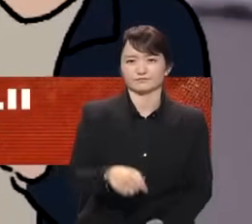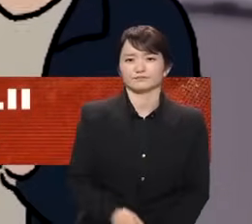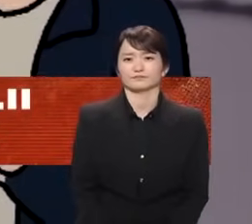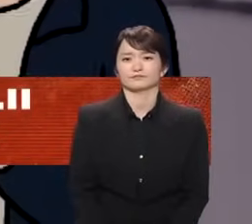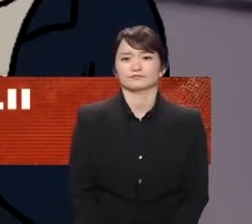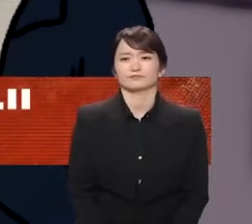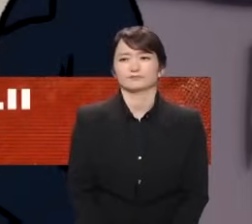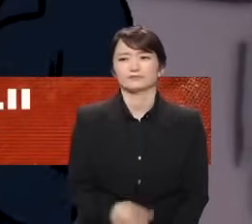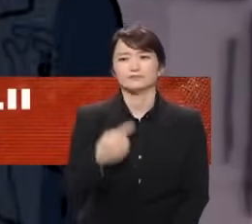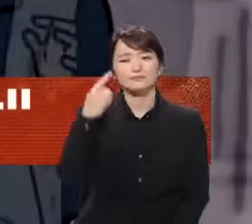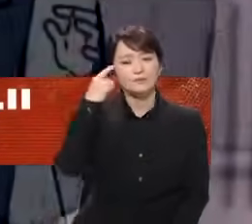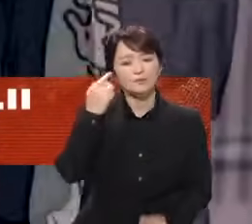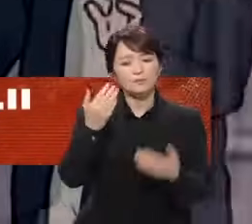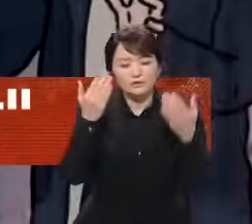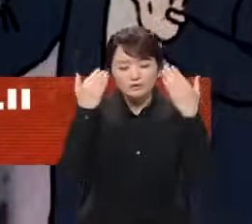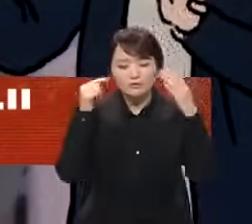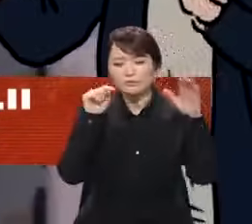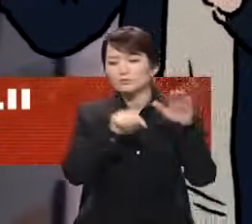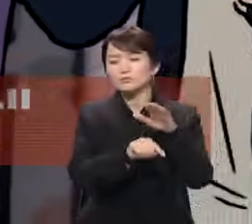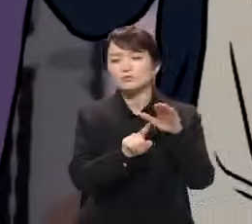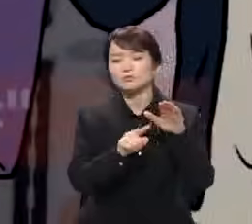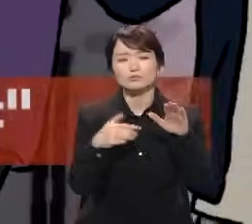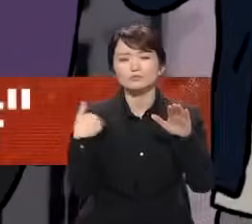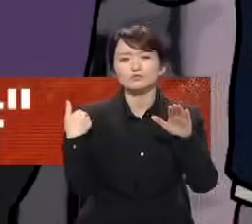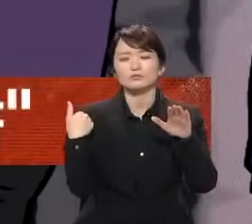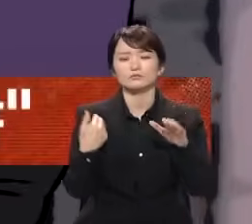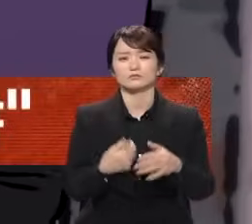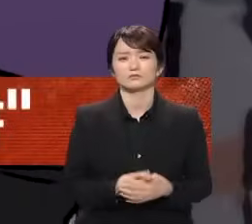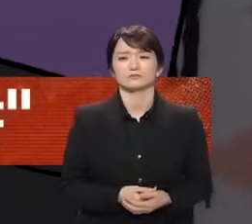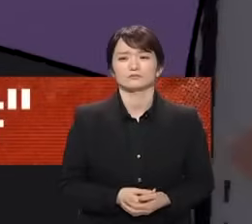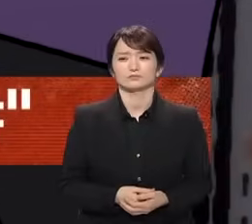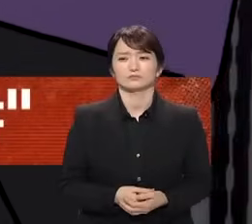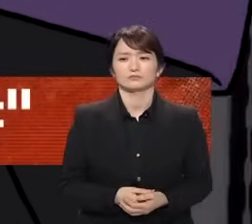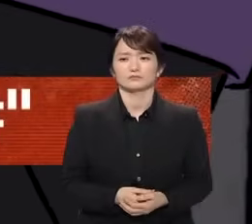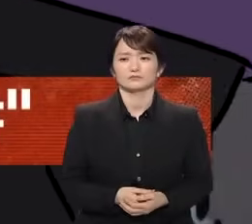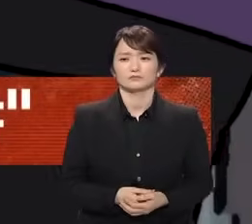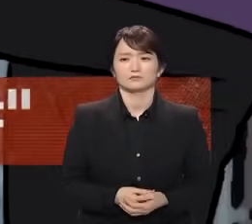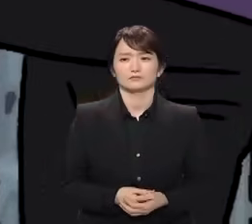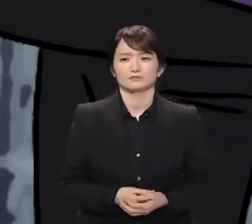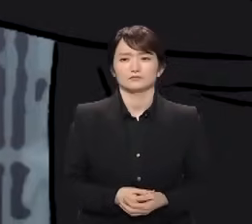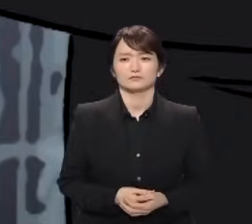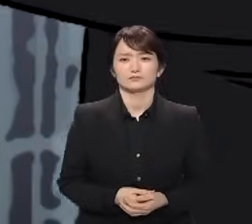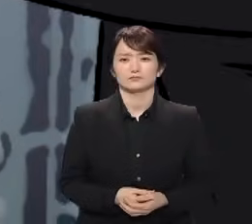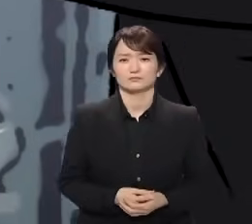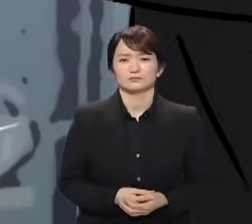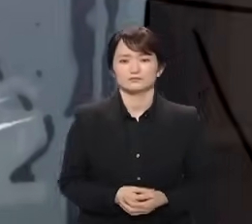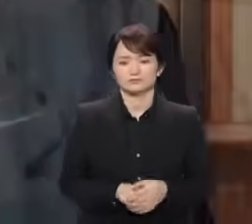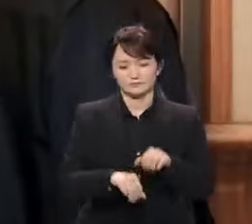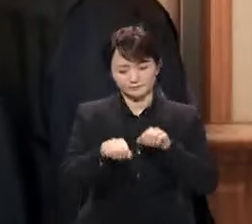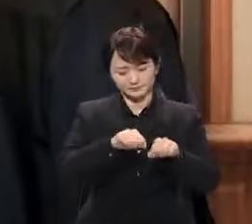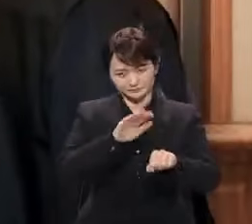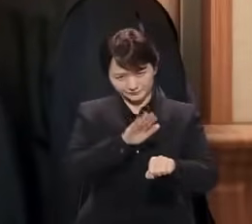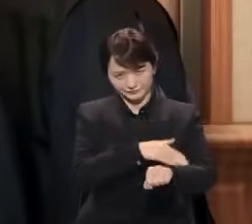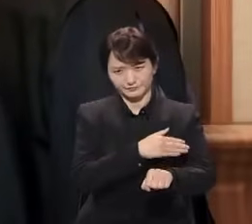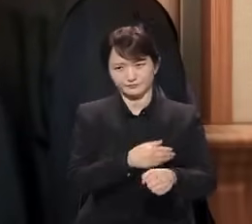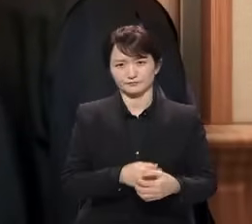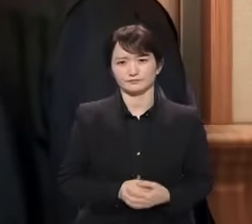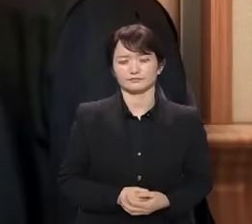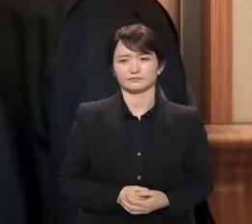그래서 뭐 왜 들어갔는지 들어갔는지는 모르겠지만 어쨌든 저 행동이 잘못됐다고 생각을 하고